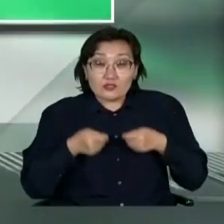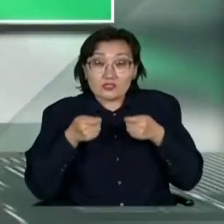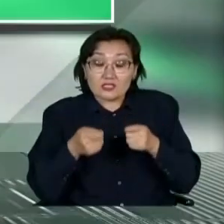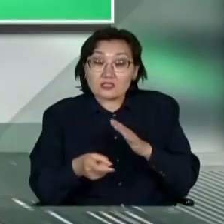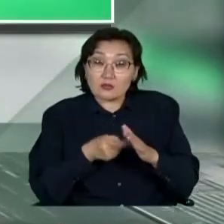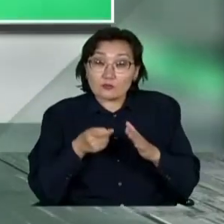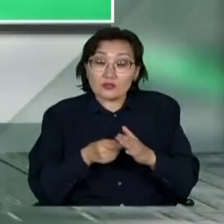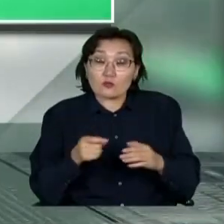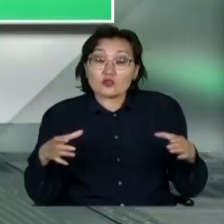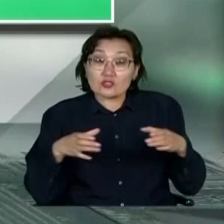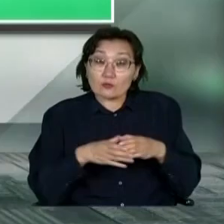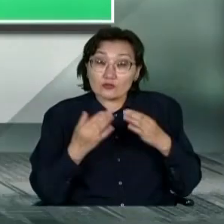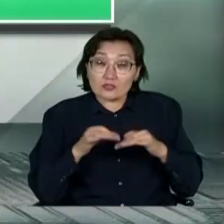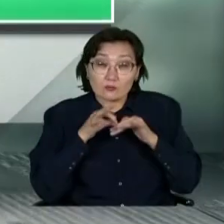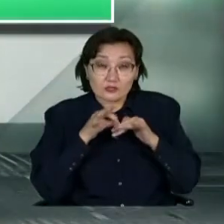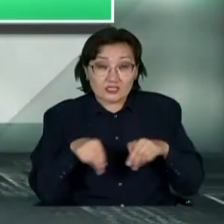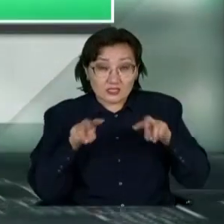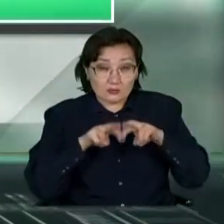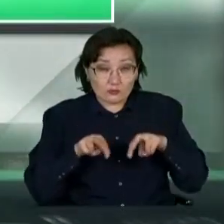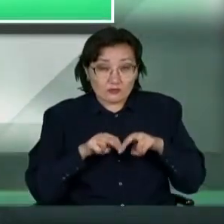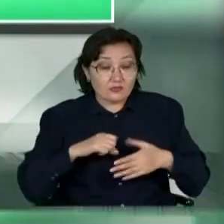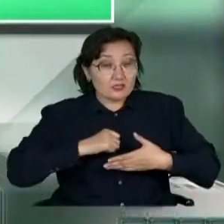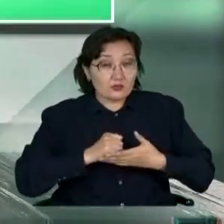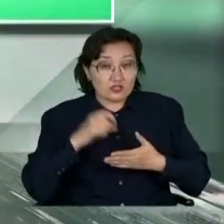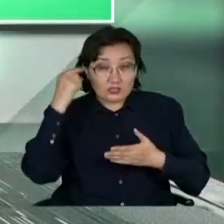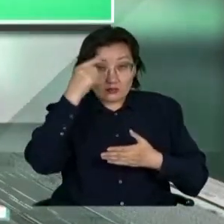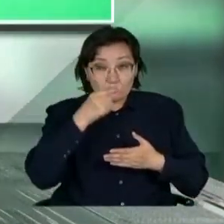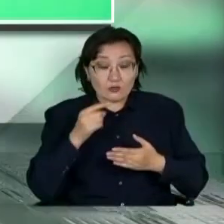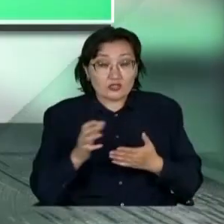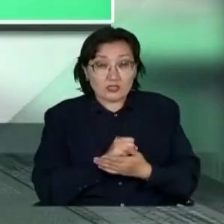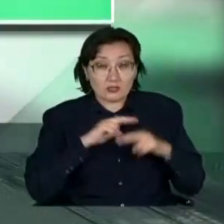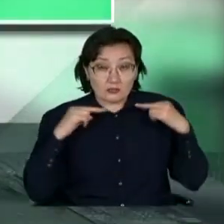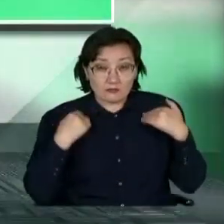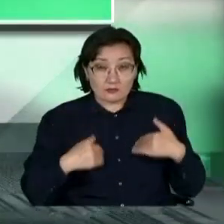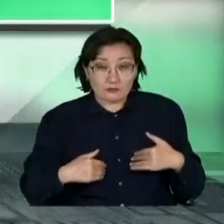следственно-оперативной группе. Сейчас проводятся экспертизы и устанавливается личность найденного спасателя.